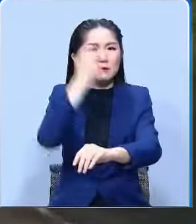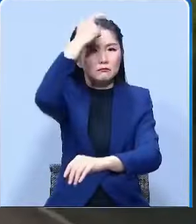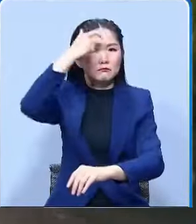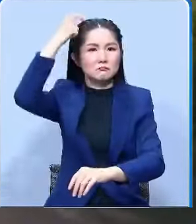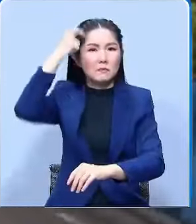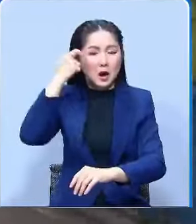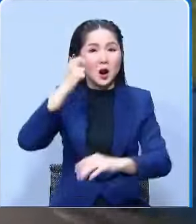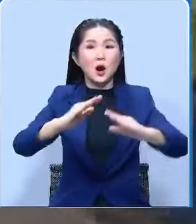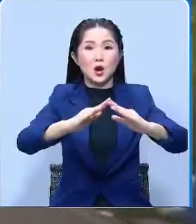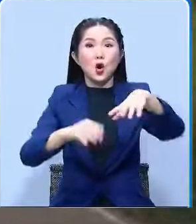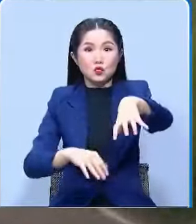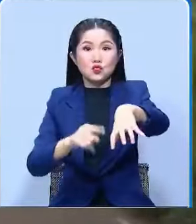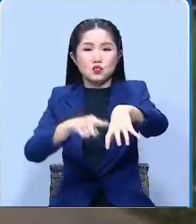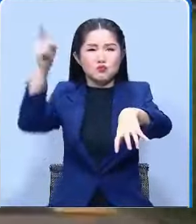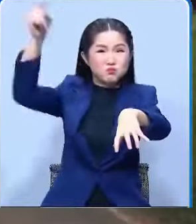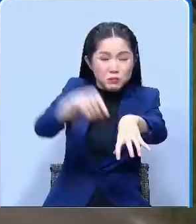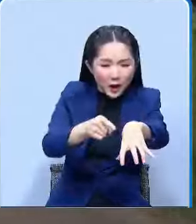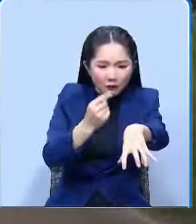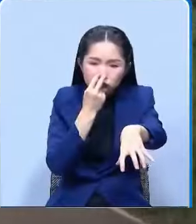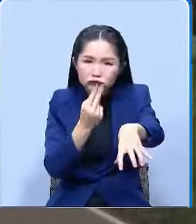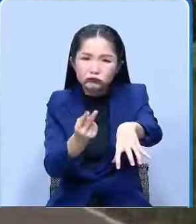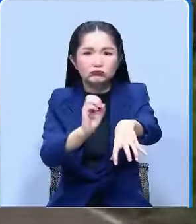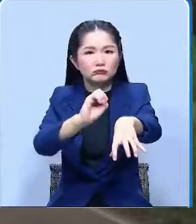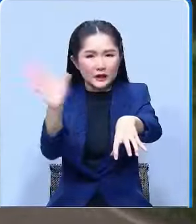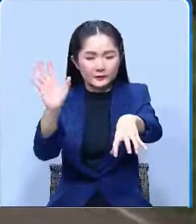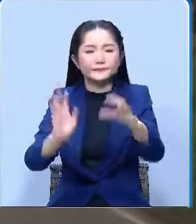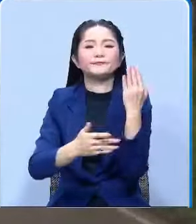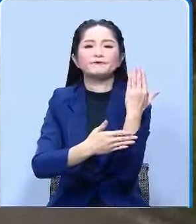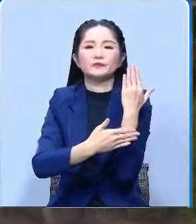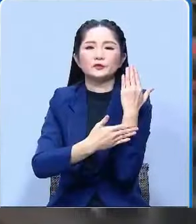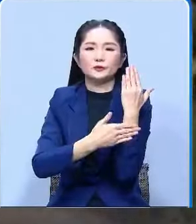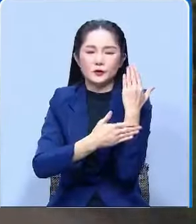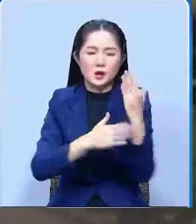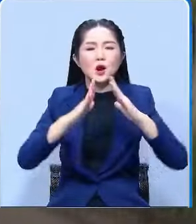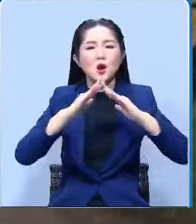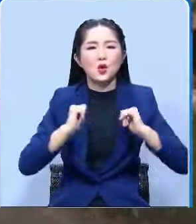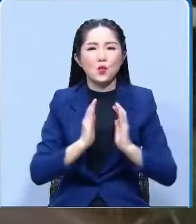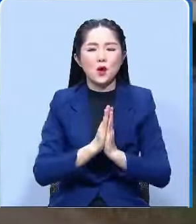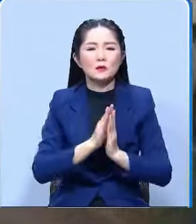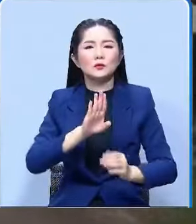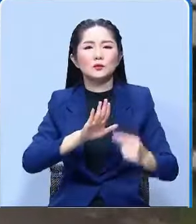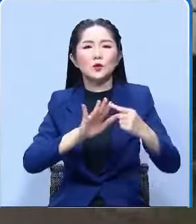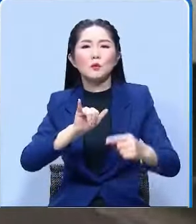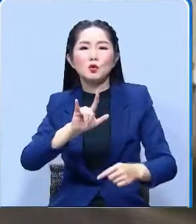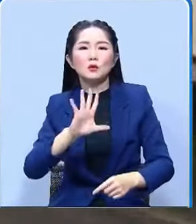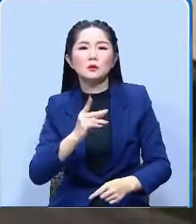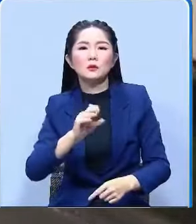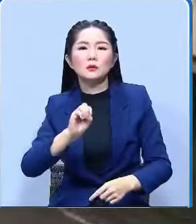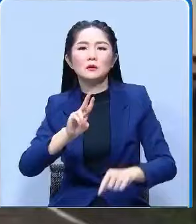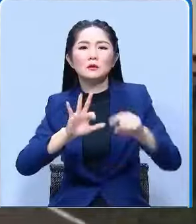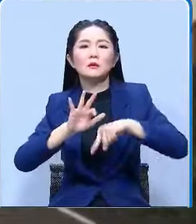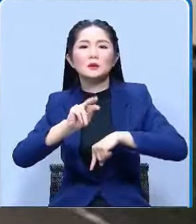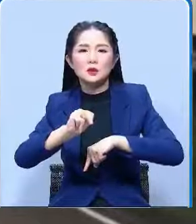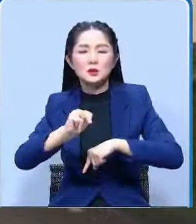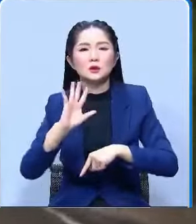เห็นอย่างชัดเจนเลยนะคะบริเวณนี้ก็คือซอยวัดบุญชื่นชูตำบลบางพูดอำเภอเมืองจจปทุมธานี